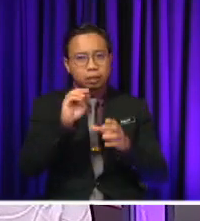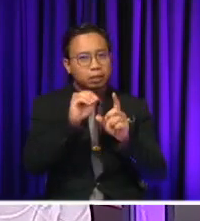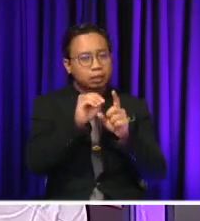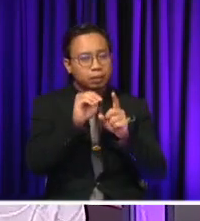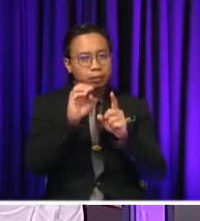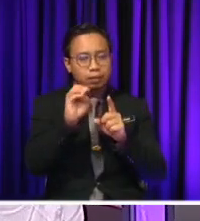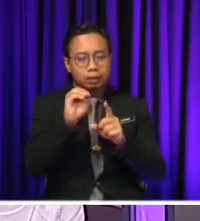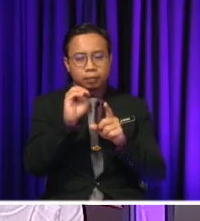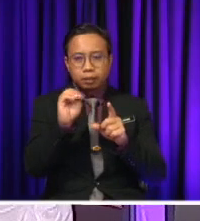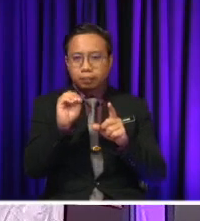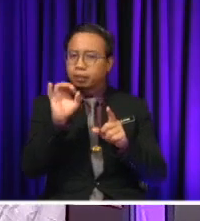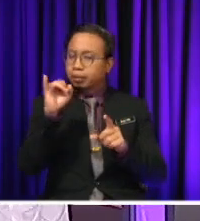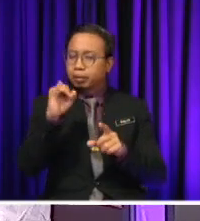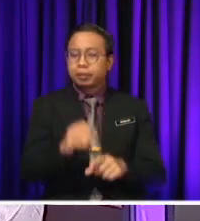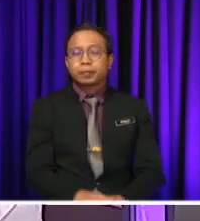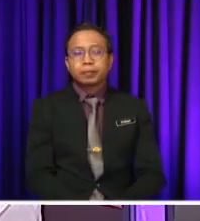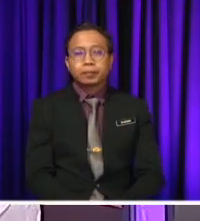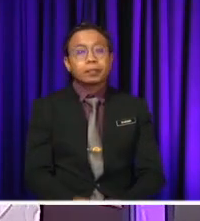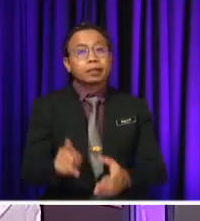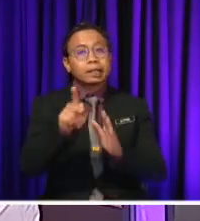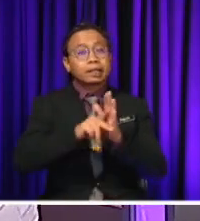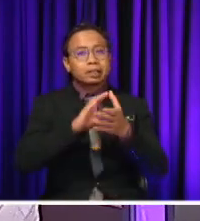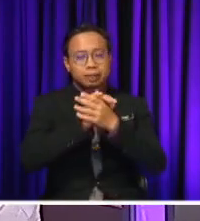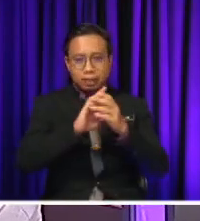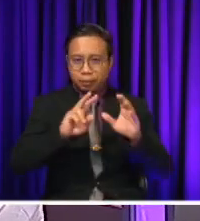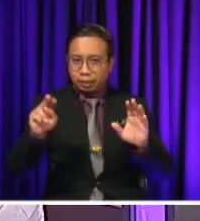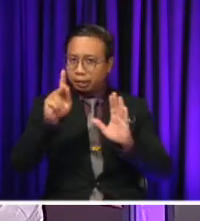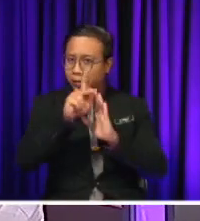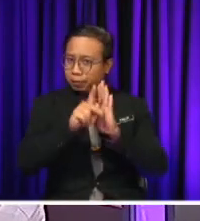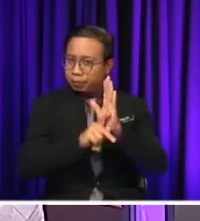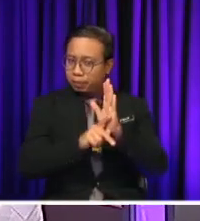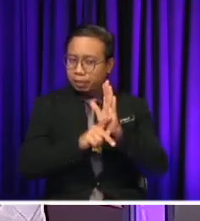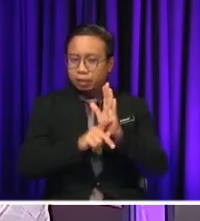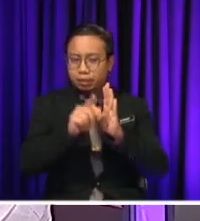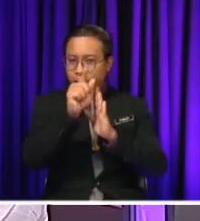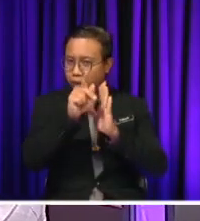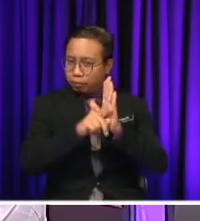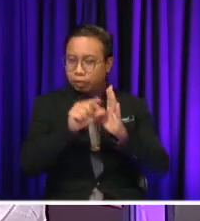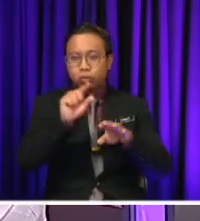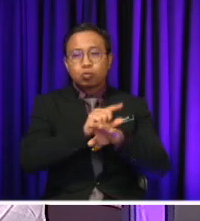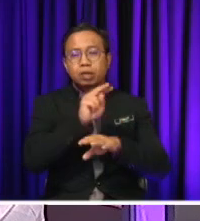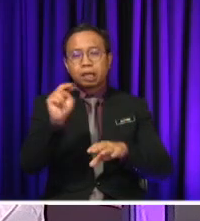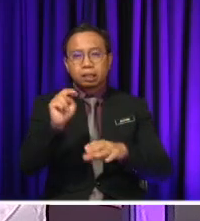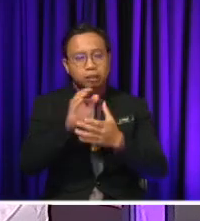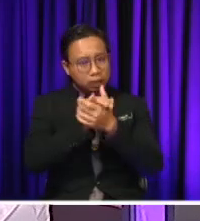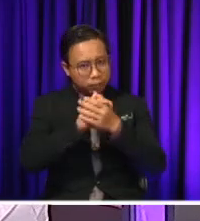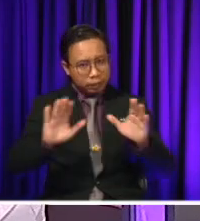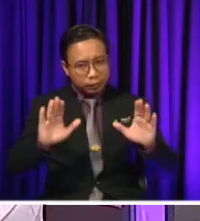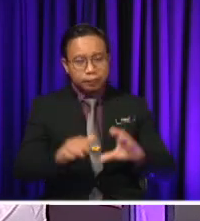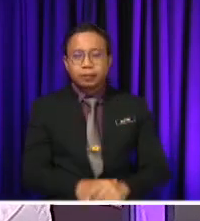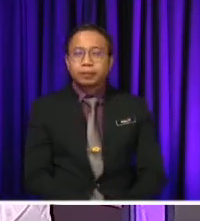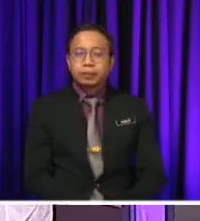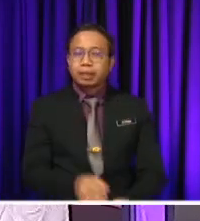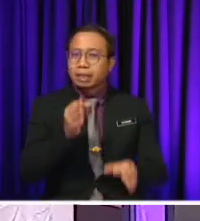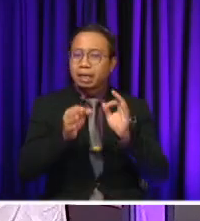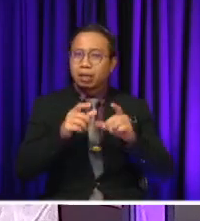sesuaikan Lepas itu keselamatan penggunaan dia selamat datang kalau kayu